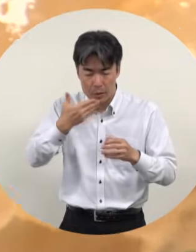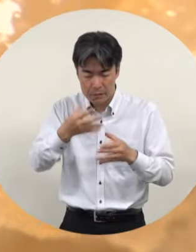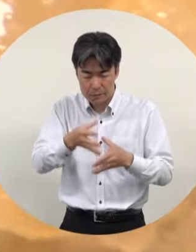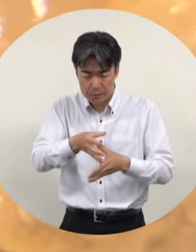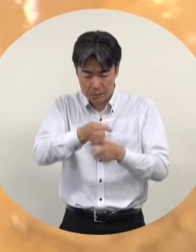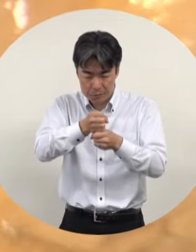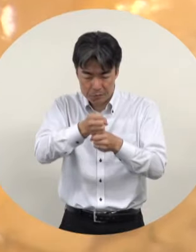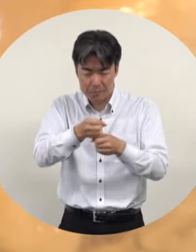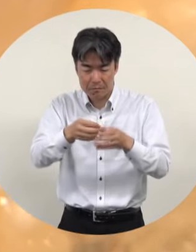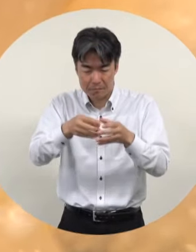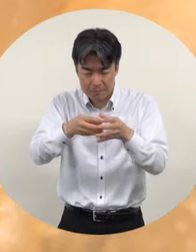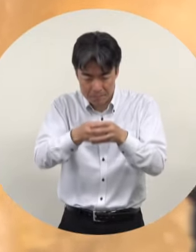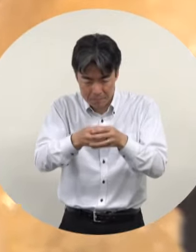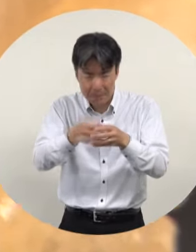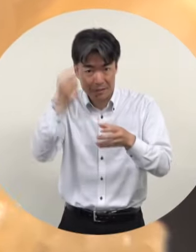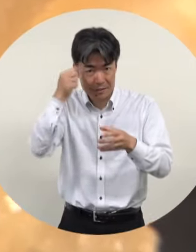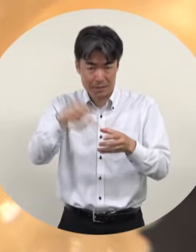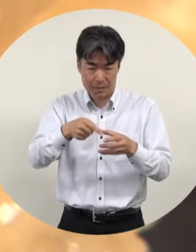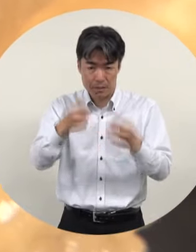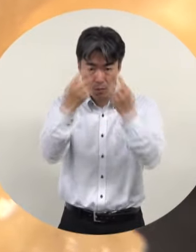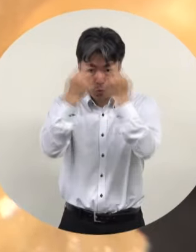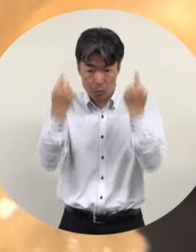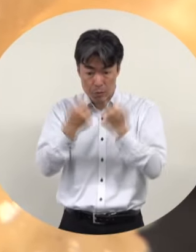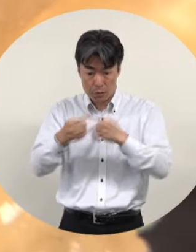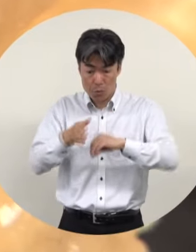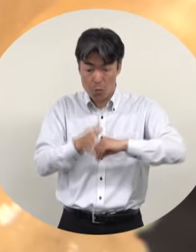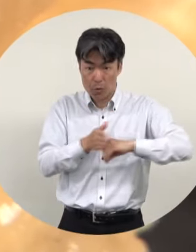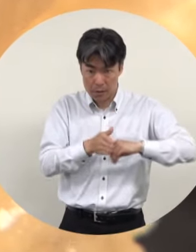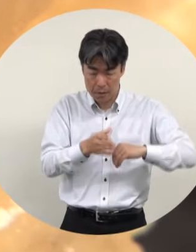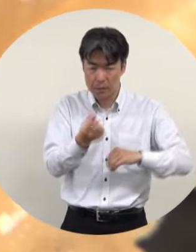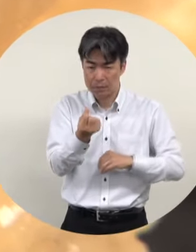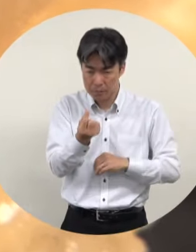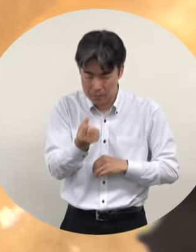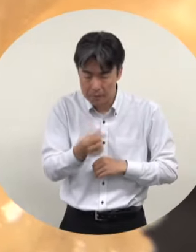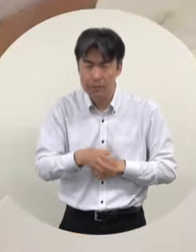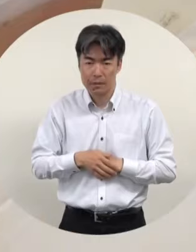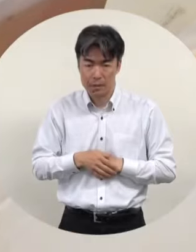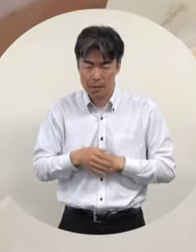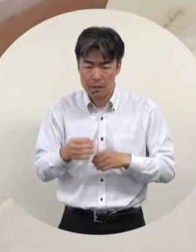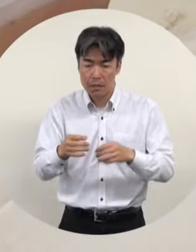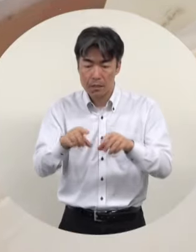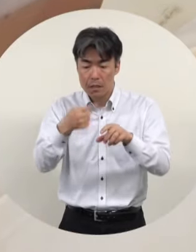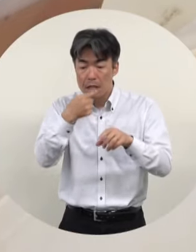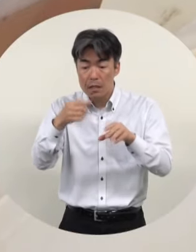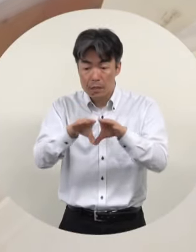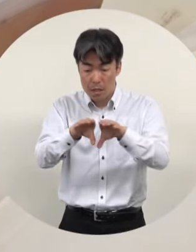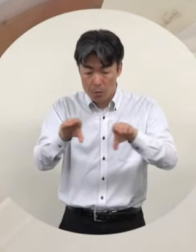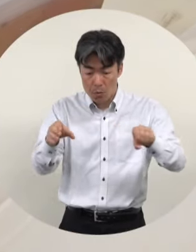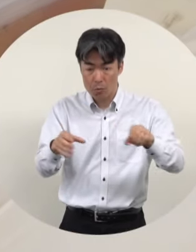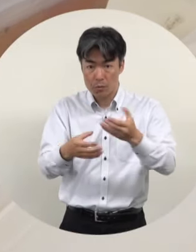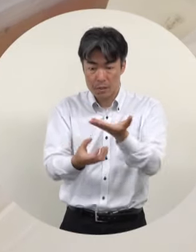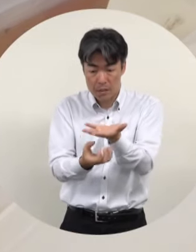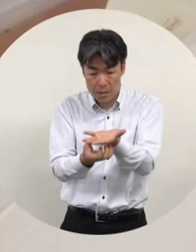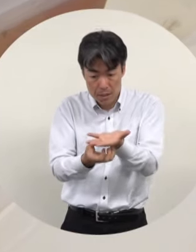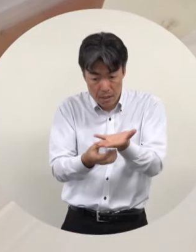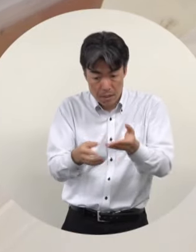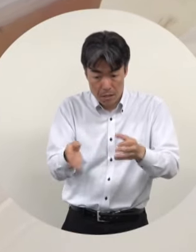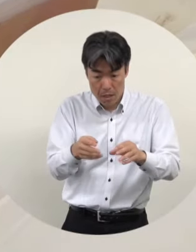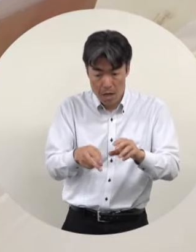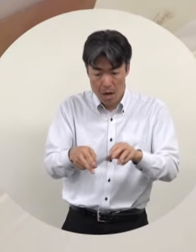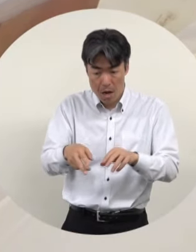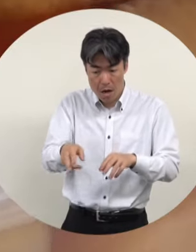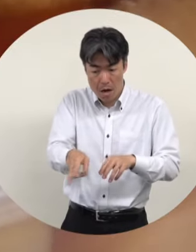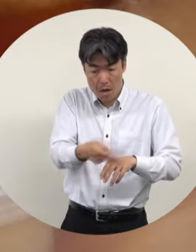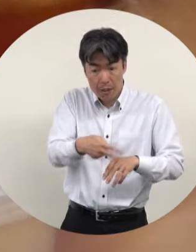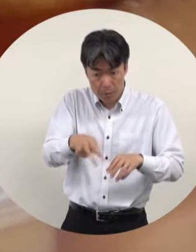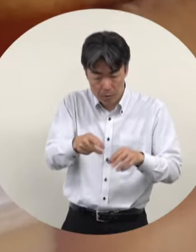料理ですね。 はい、そうですね。 こちらはオリジナルのお料理なんですか。 そうですね。 大根煮てから揚げているということで、どのくらい漬け